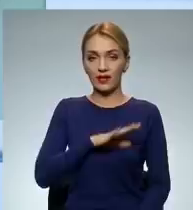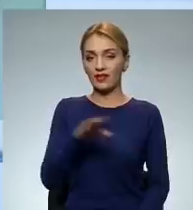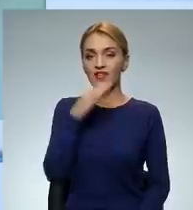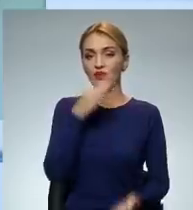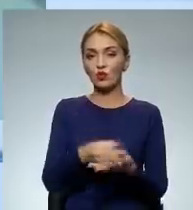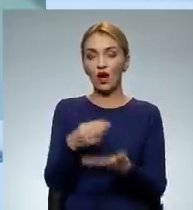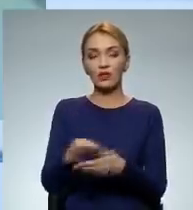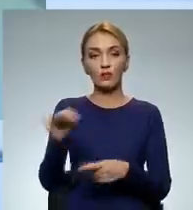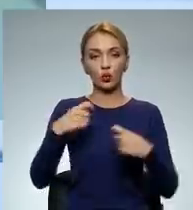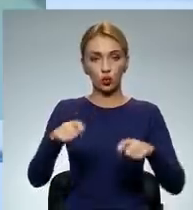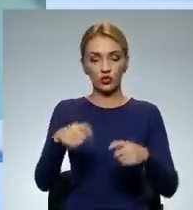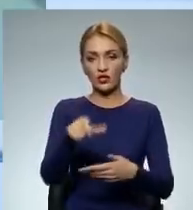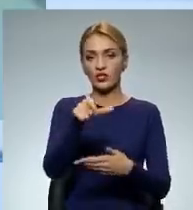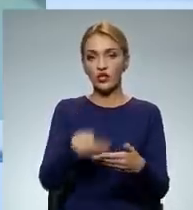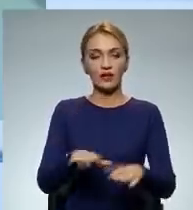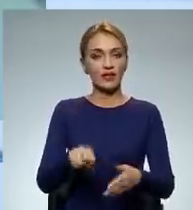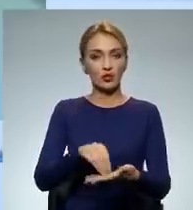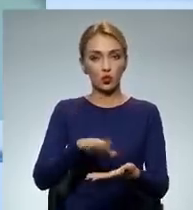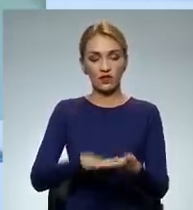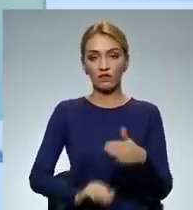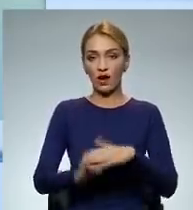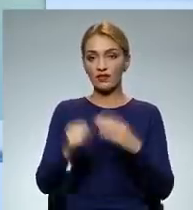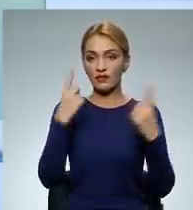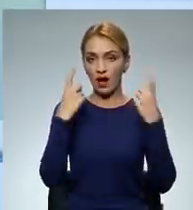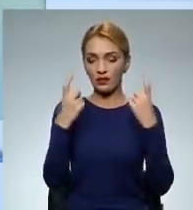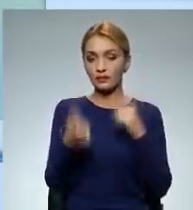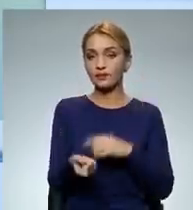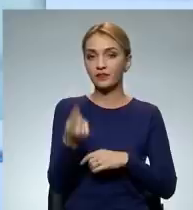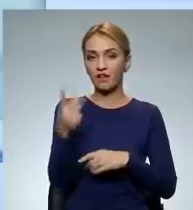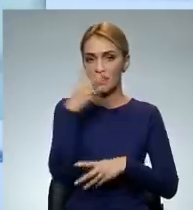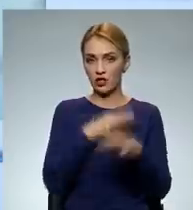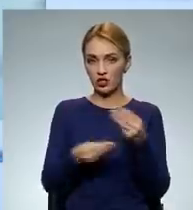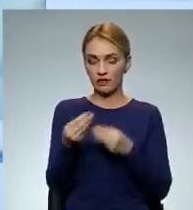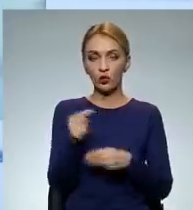про продажі, чек буде не зареєстрованим у базі даних, тобто виявиться